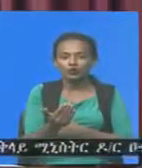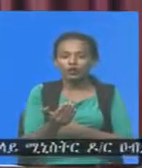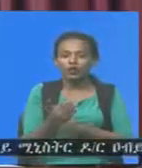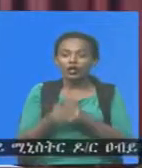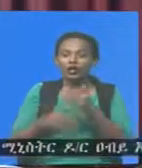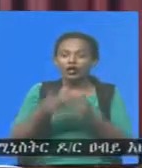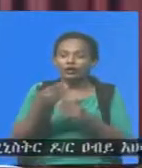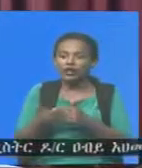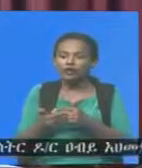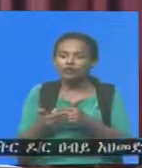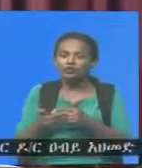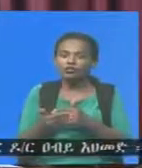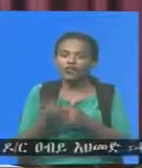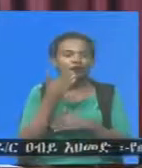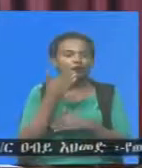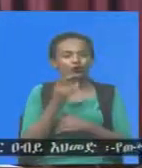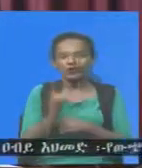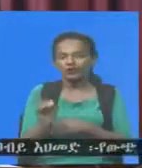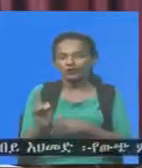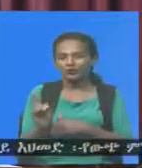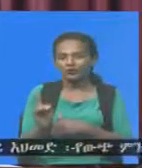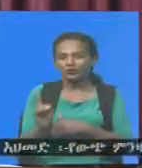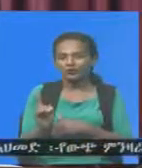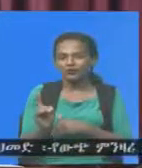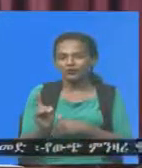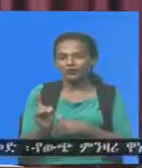ከዛ ሲሻገር ግን ጥሩ አይደለም።